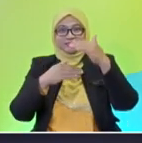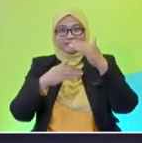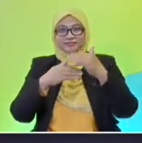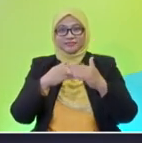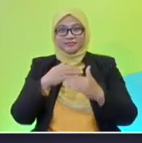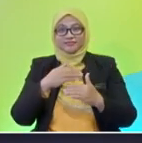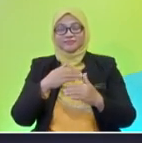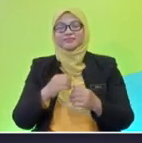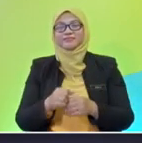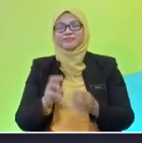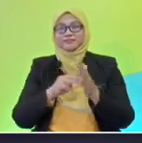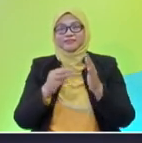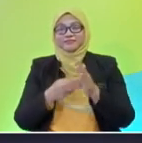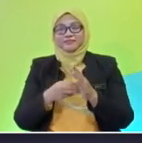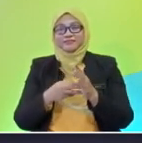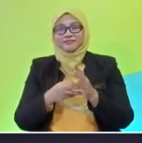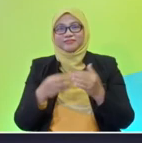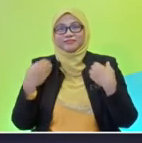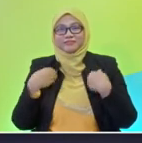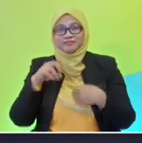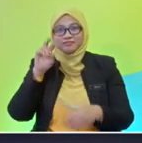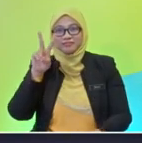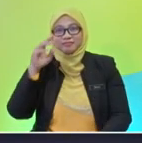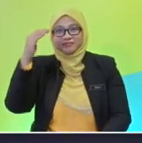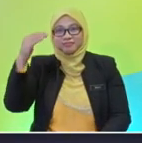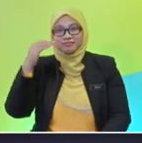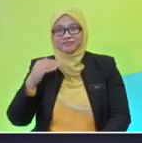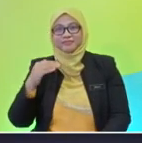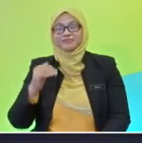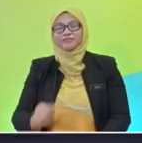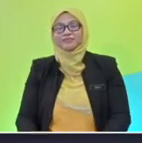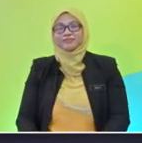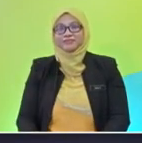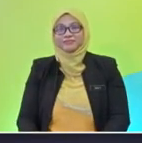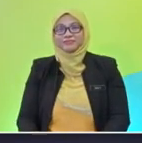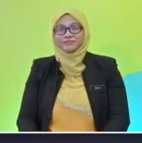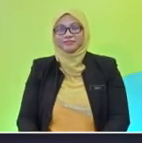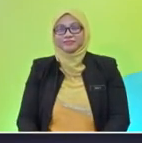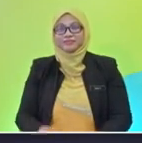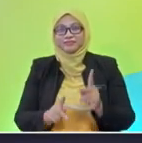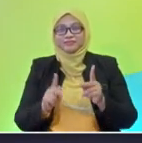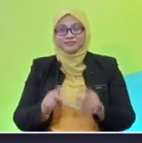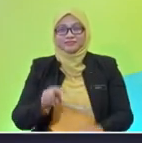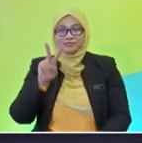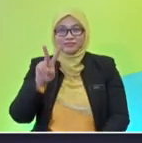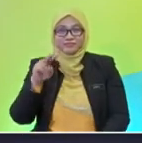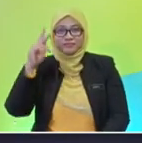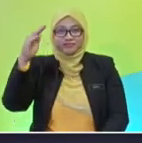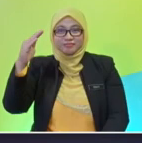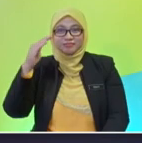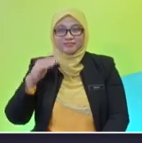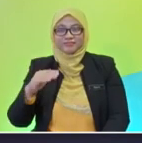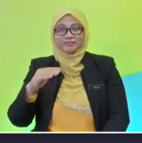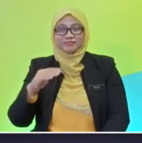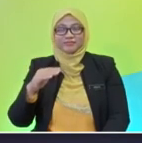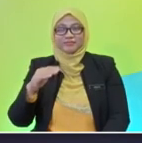maksudnya ada dua baris. Yang istimewanya tentang pantun ni, kalau dua kerat, dia bahagian pertama